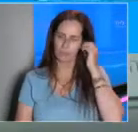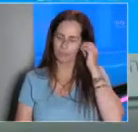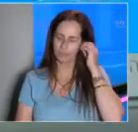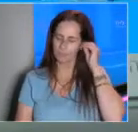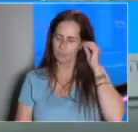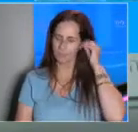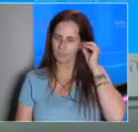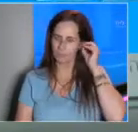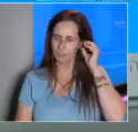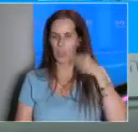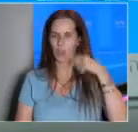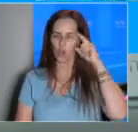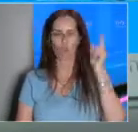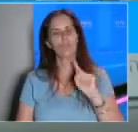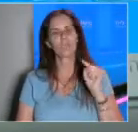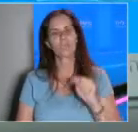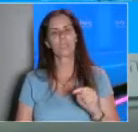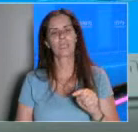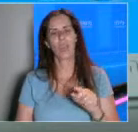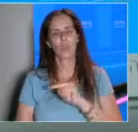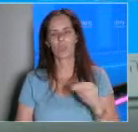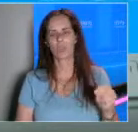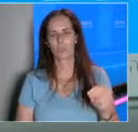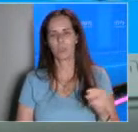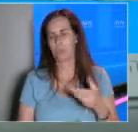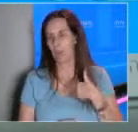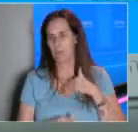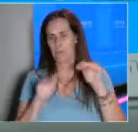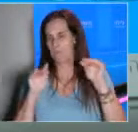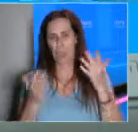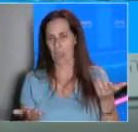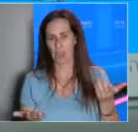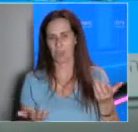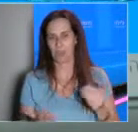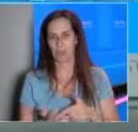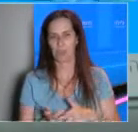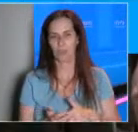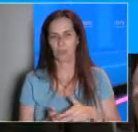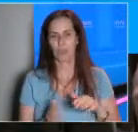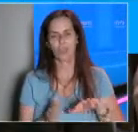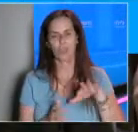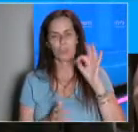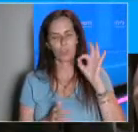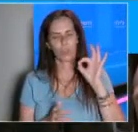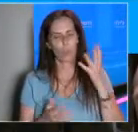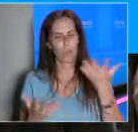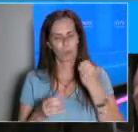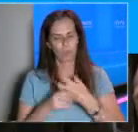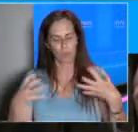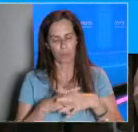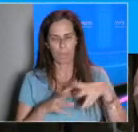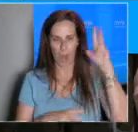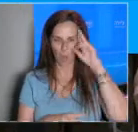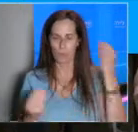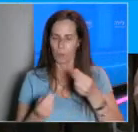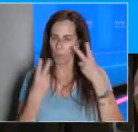השיח. אני לא חושב שבזה מוצק. אני חושב שאני מברך על כך שבזו שבה נמצאת הדרך לאחדות השורות בליכוד. אחדות השורות זה